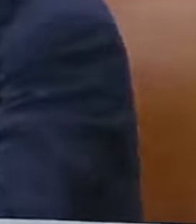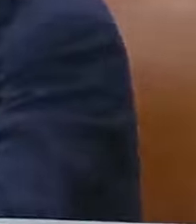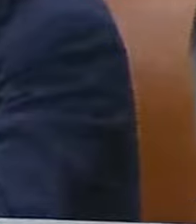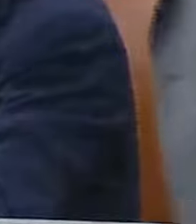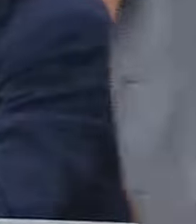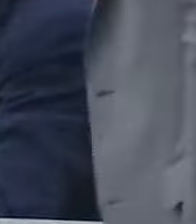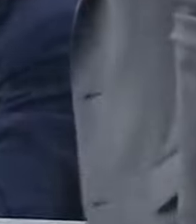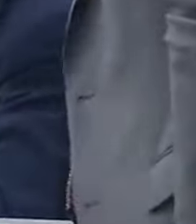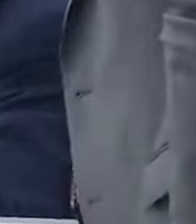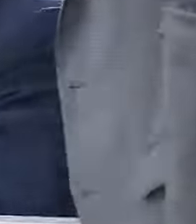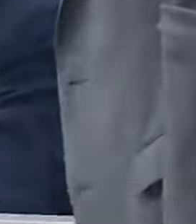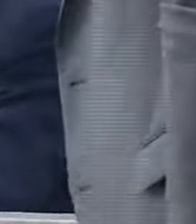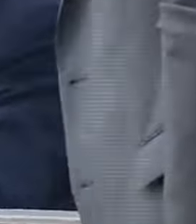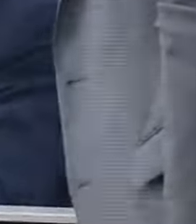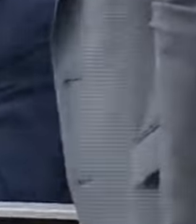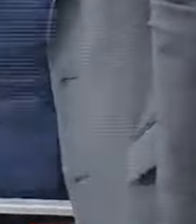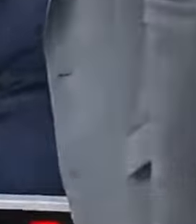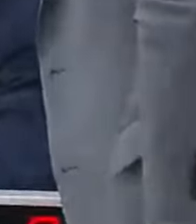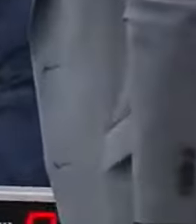거기도 좀 멍든 것 같은데. 네.